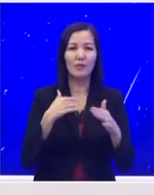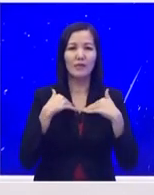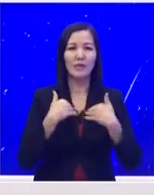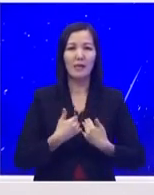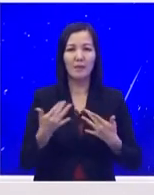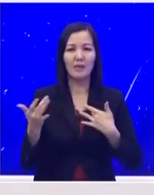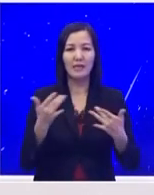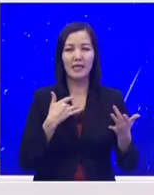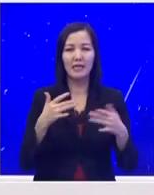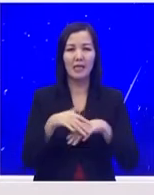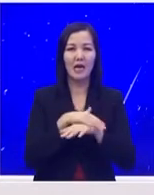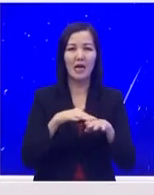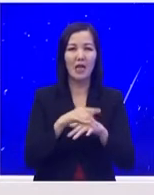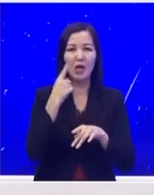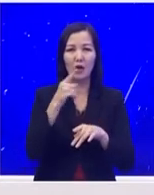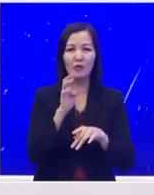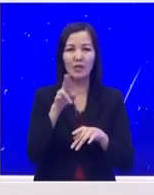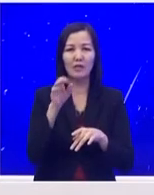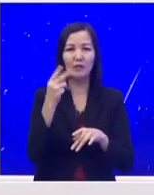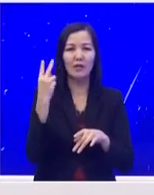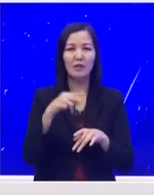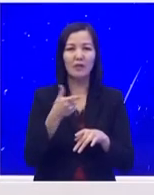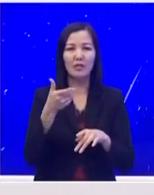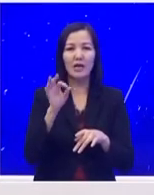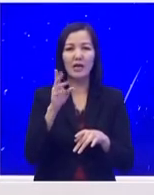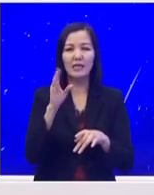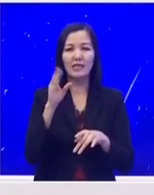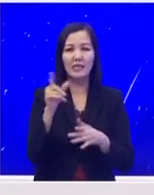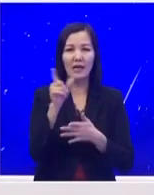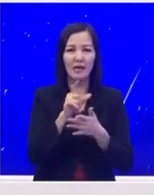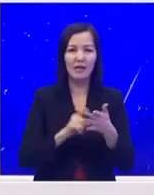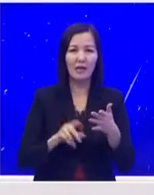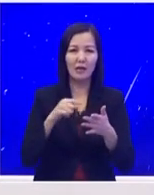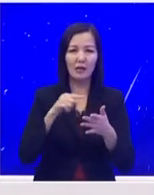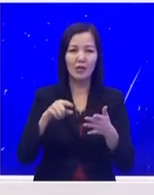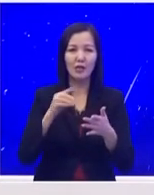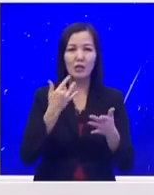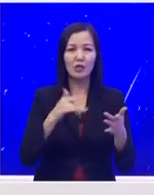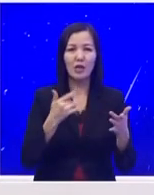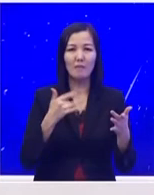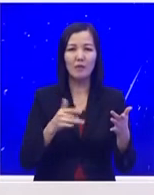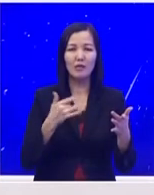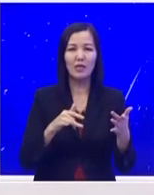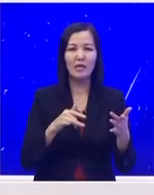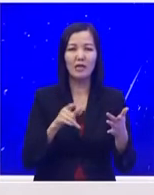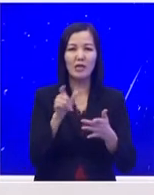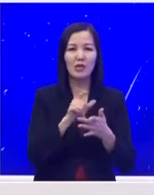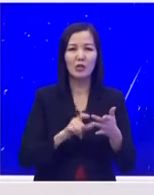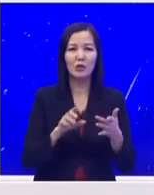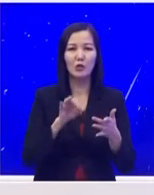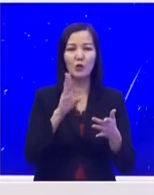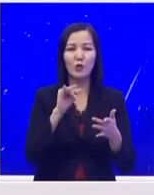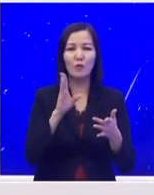халық ауыз әдебиетінің 20-шы ғасырдағы алыбы ақын, эпик жыршы Жамбыл жайлы жыр жолбарыс музыкалық